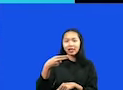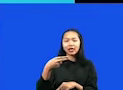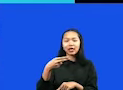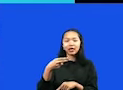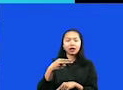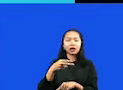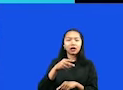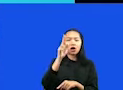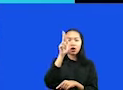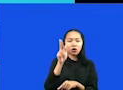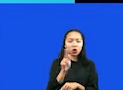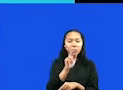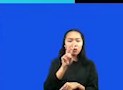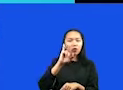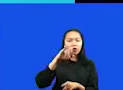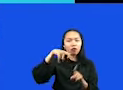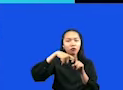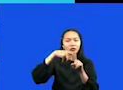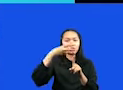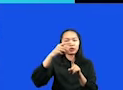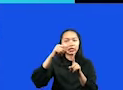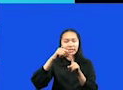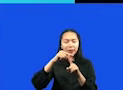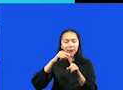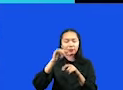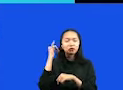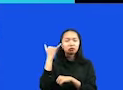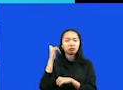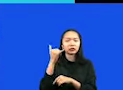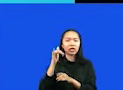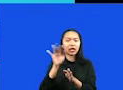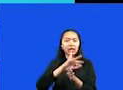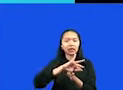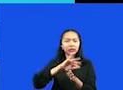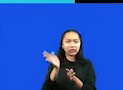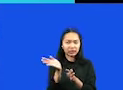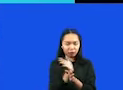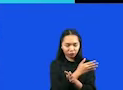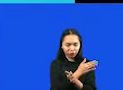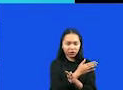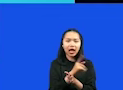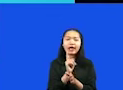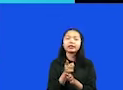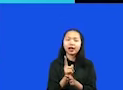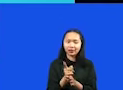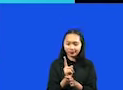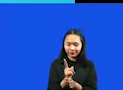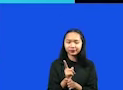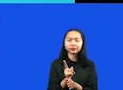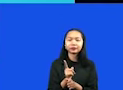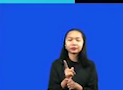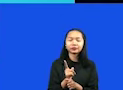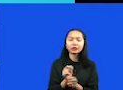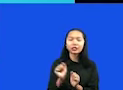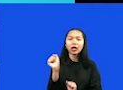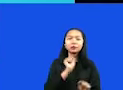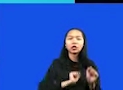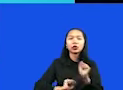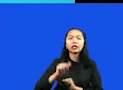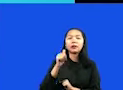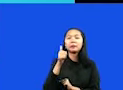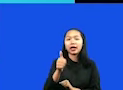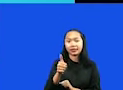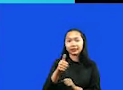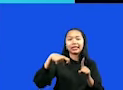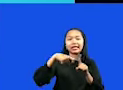Timur romoadio menyampaikan bahwa ada praktik baik yang dilakukan kan oleh para katekis muda